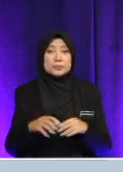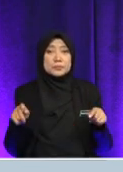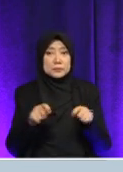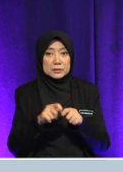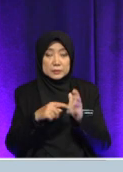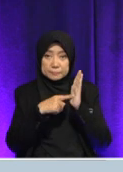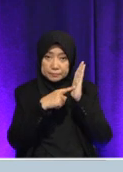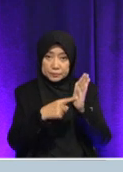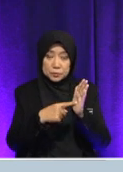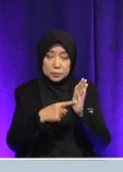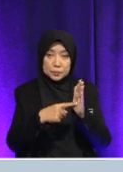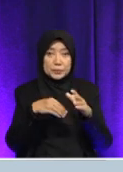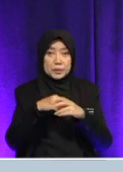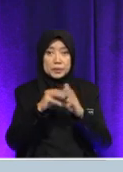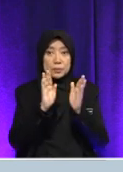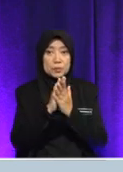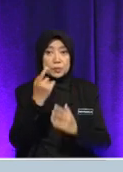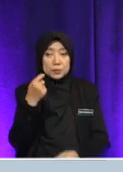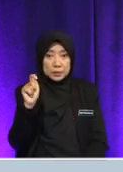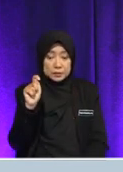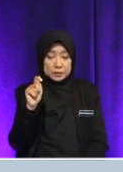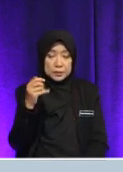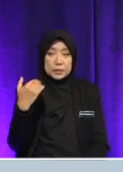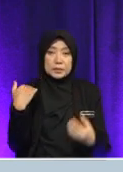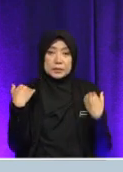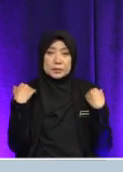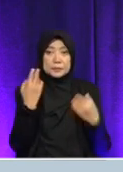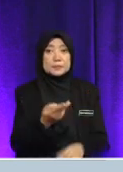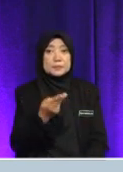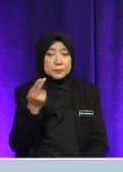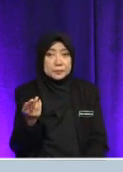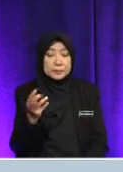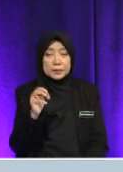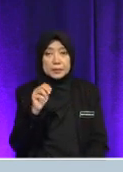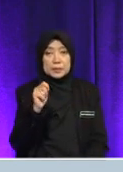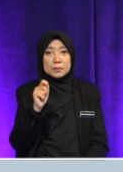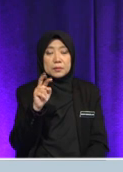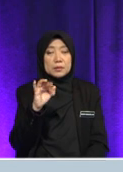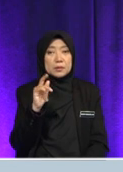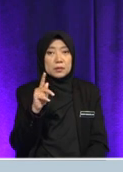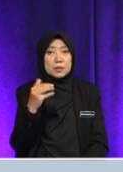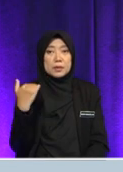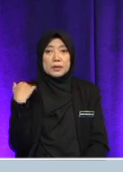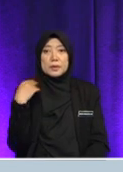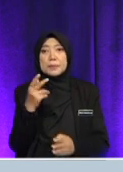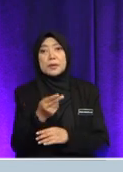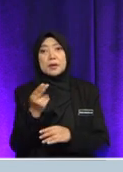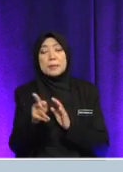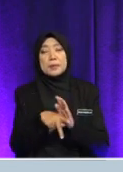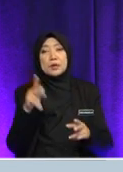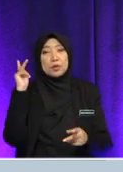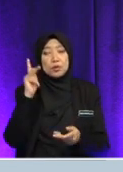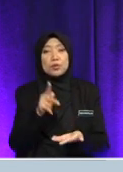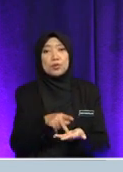dipaparkan sama dalam buku teks Oke kita ada bahan Matrix Oke ini contoh bahan Metrik Anda kita ada bahan pengukuhan sebilah kita